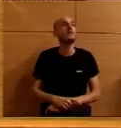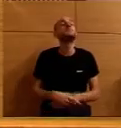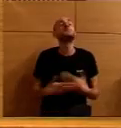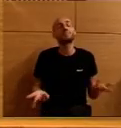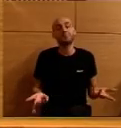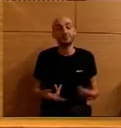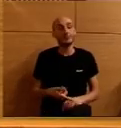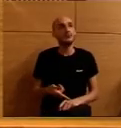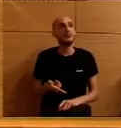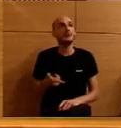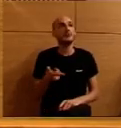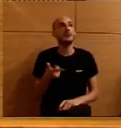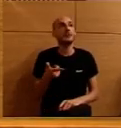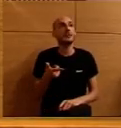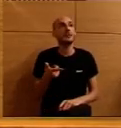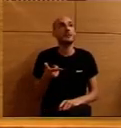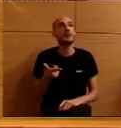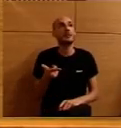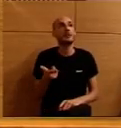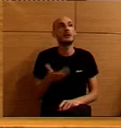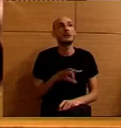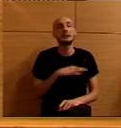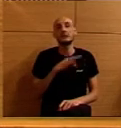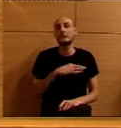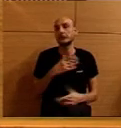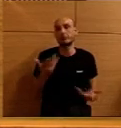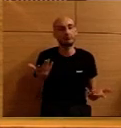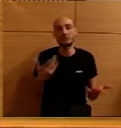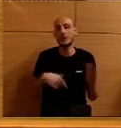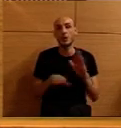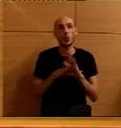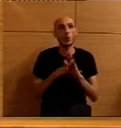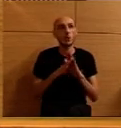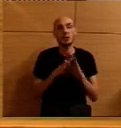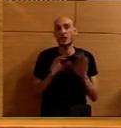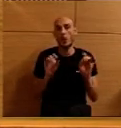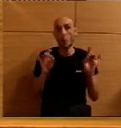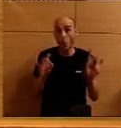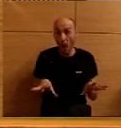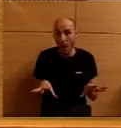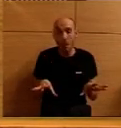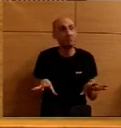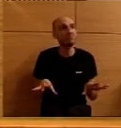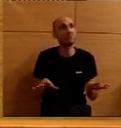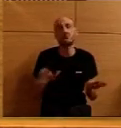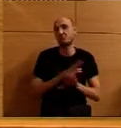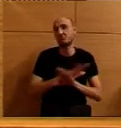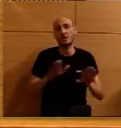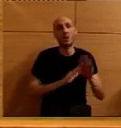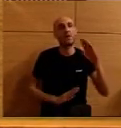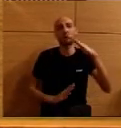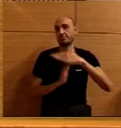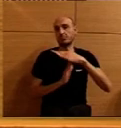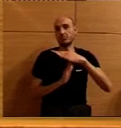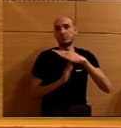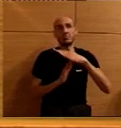si continuen en aquestes posicions tots els que tenen de continuar, jo me posaré en el meu lloc i entonces sí que diré, només n'hi ha preguntes i no me